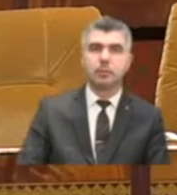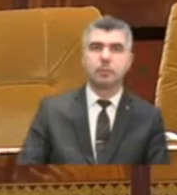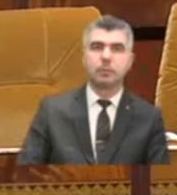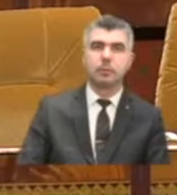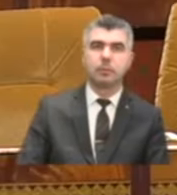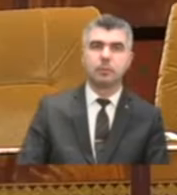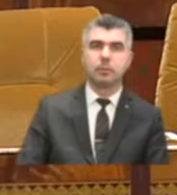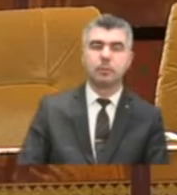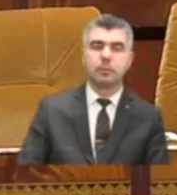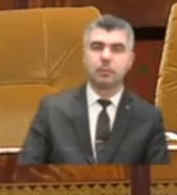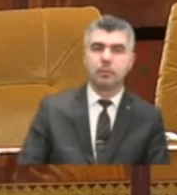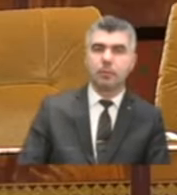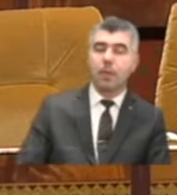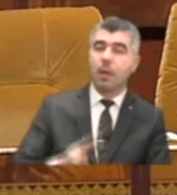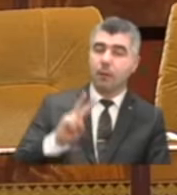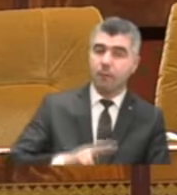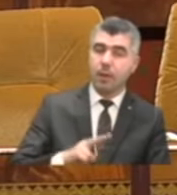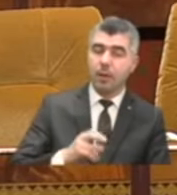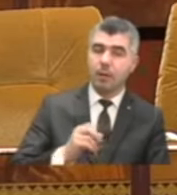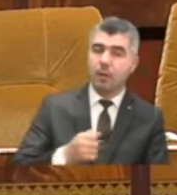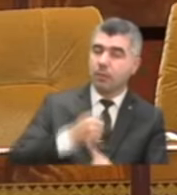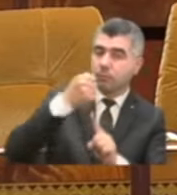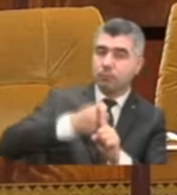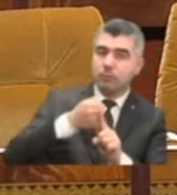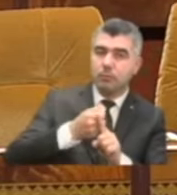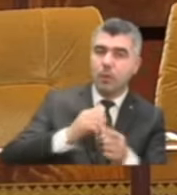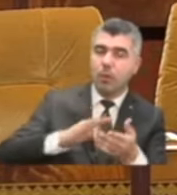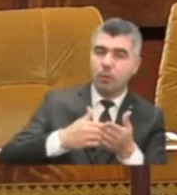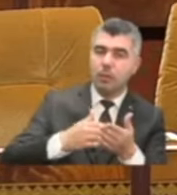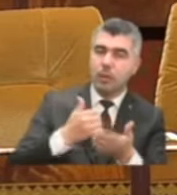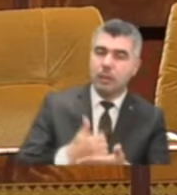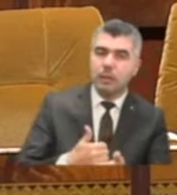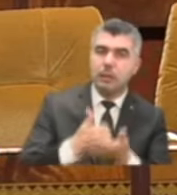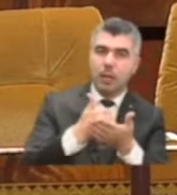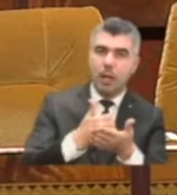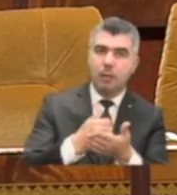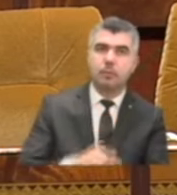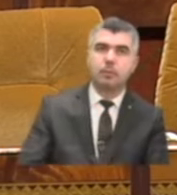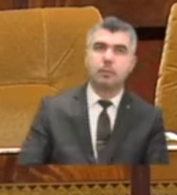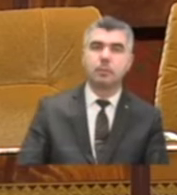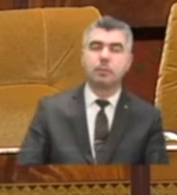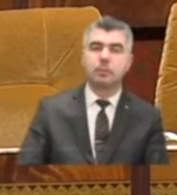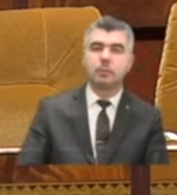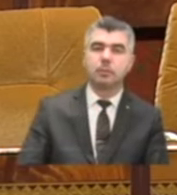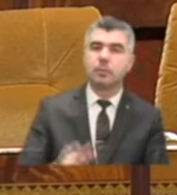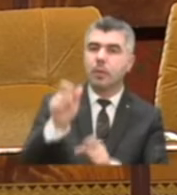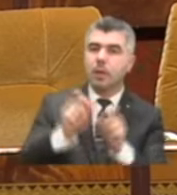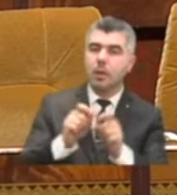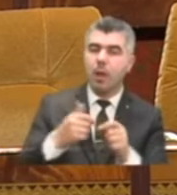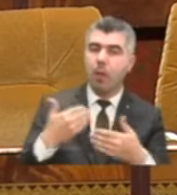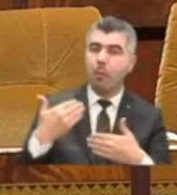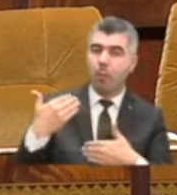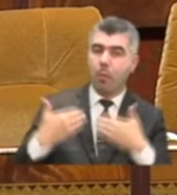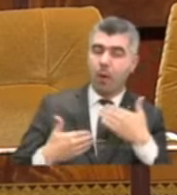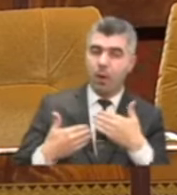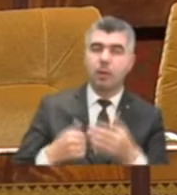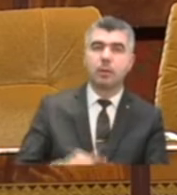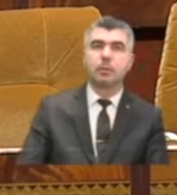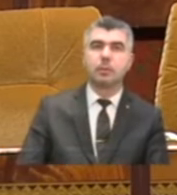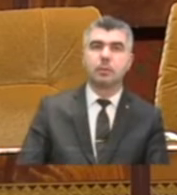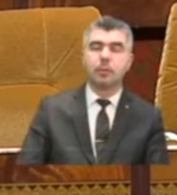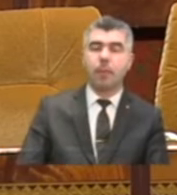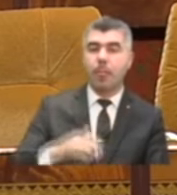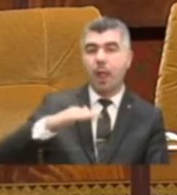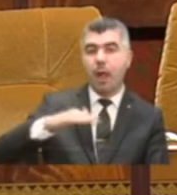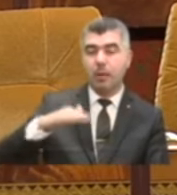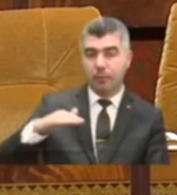صراحة تبذل مجهود كبير على مستوى دعم أشخاص في وضعية إعاقة، وبالخصوص